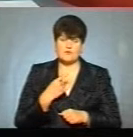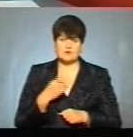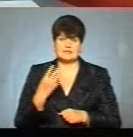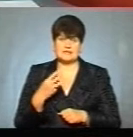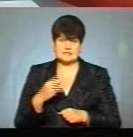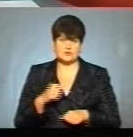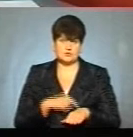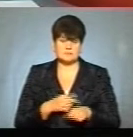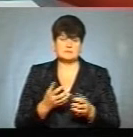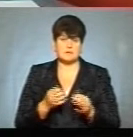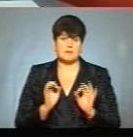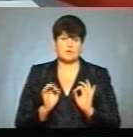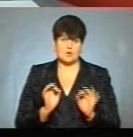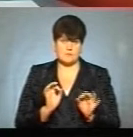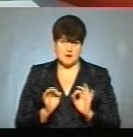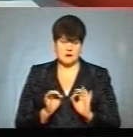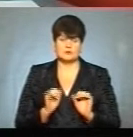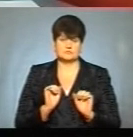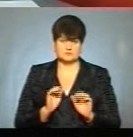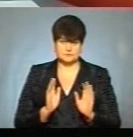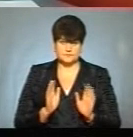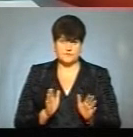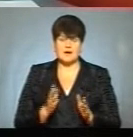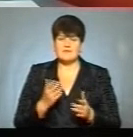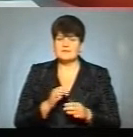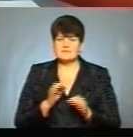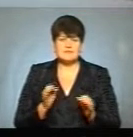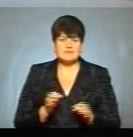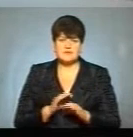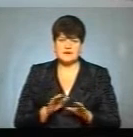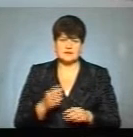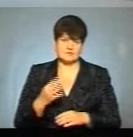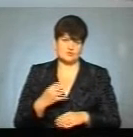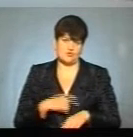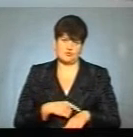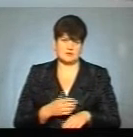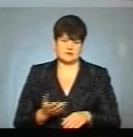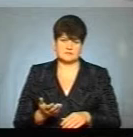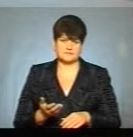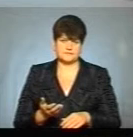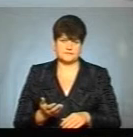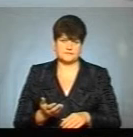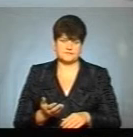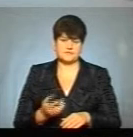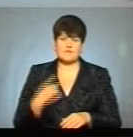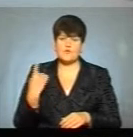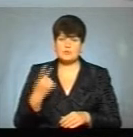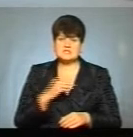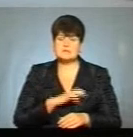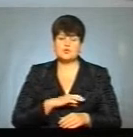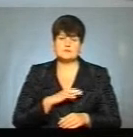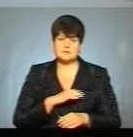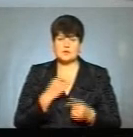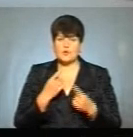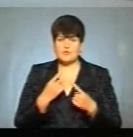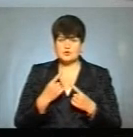ми сприймаємо нормально, і воно б могло бути, але аж ніяк не 40 годин. В обласній профспілці